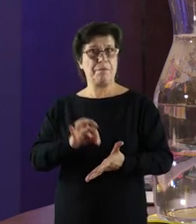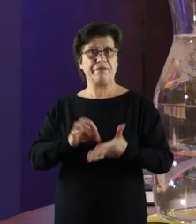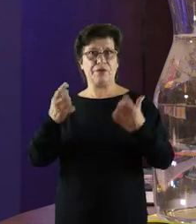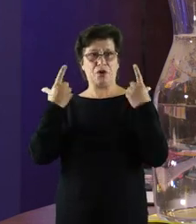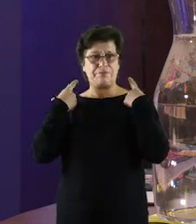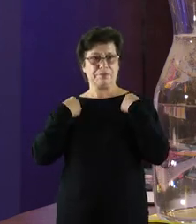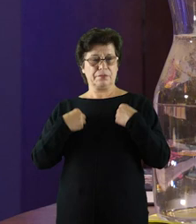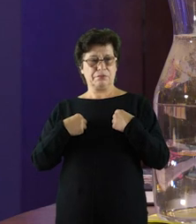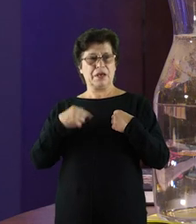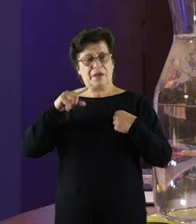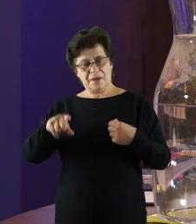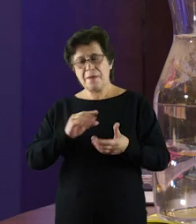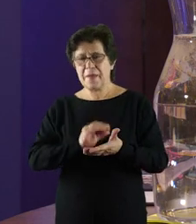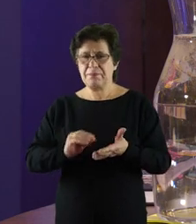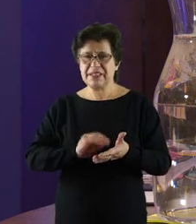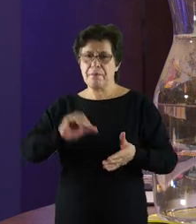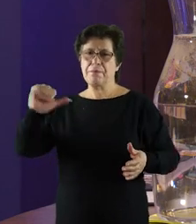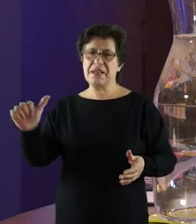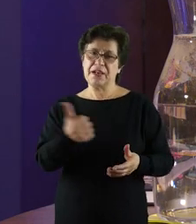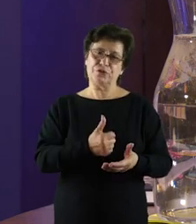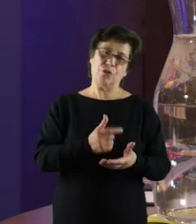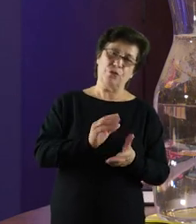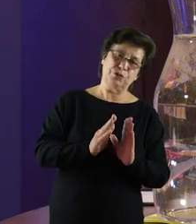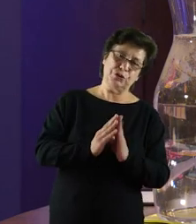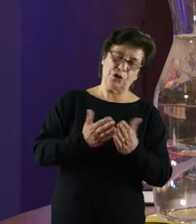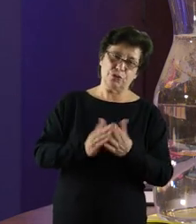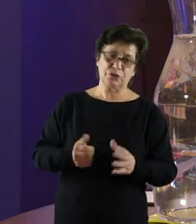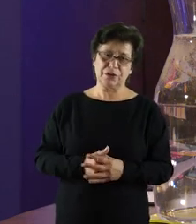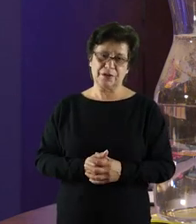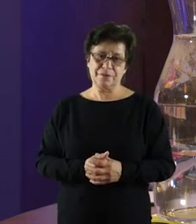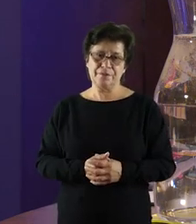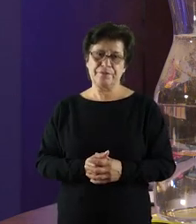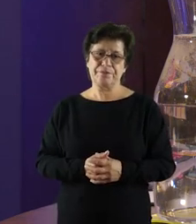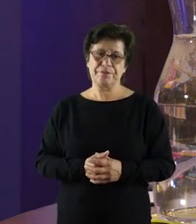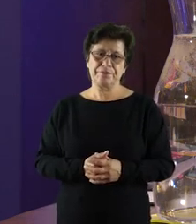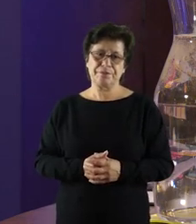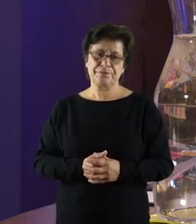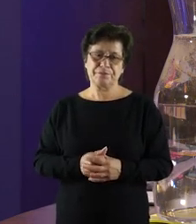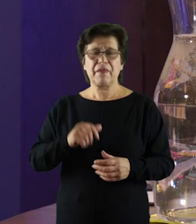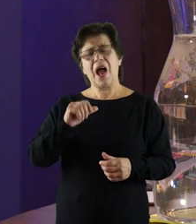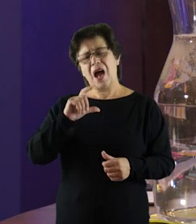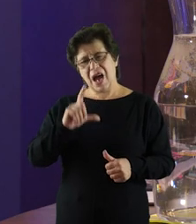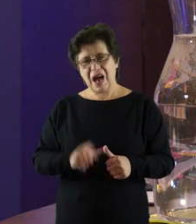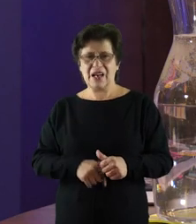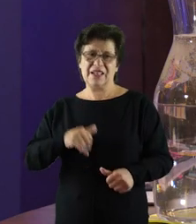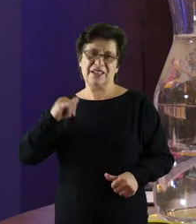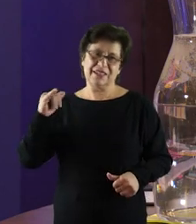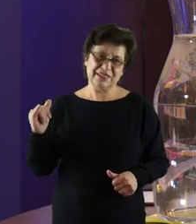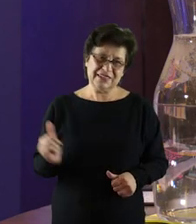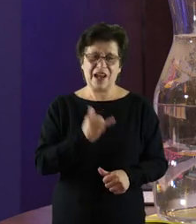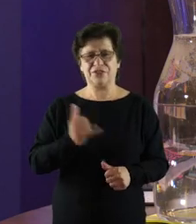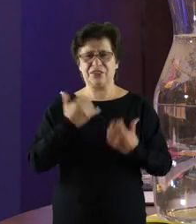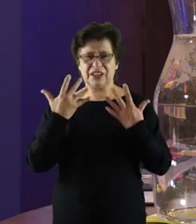pierwszą książkę. Pewnie bez pracy naukowej byłoby to niemożliwe, ale zawsze chciałam być blisko